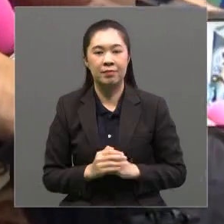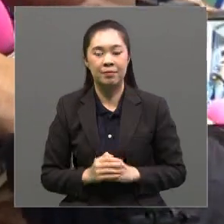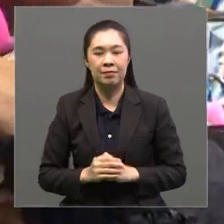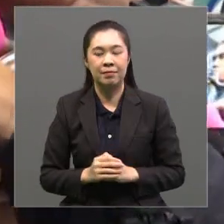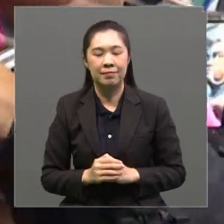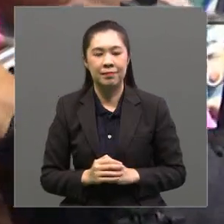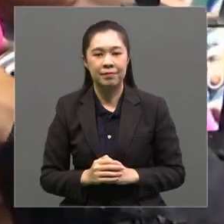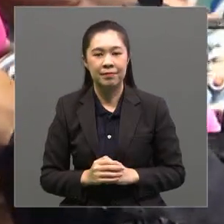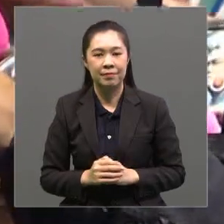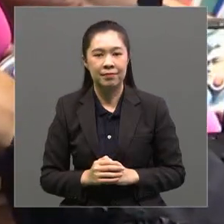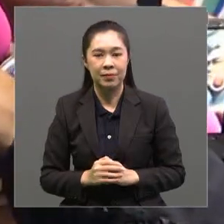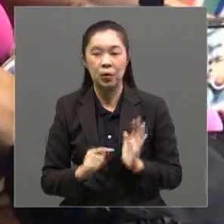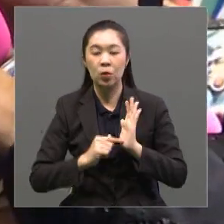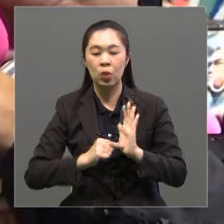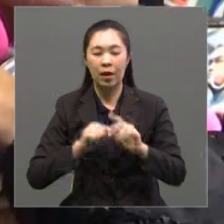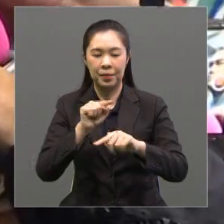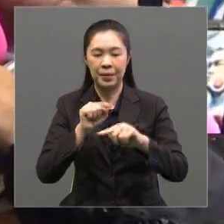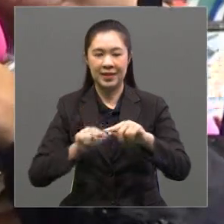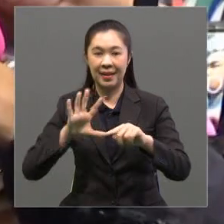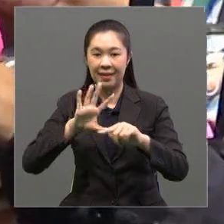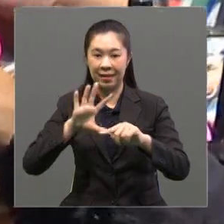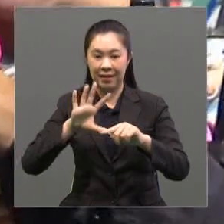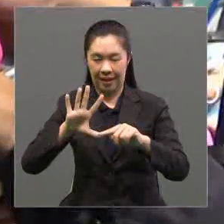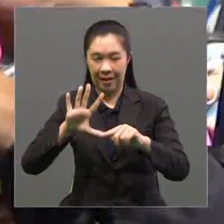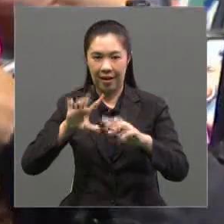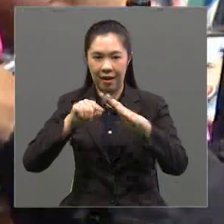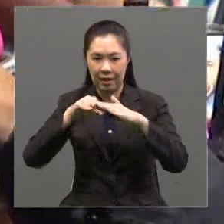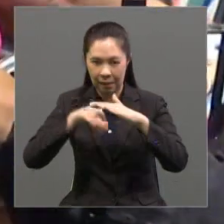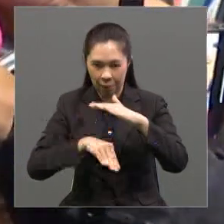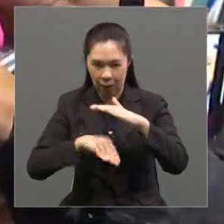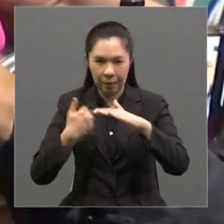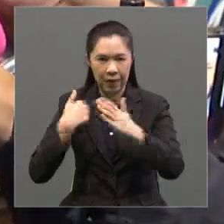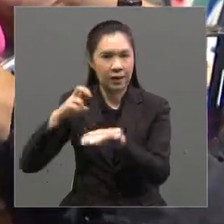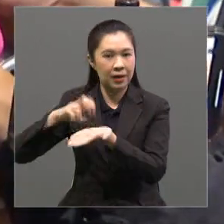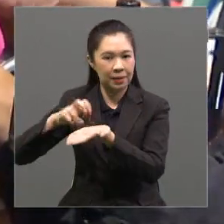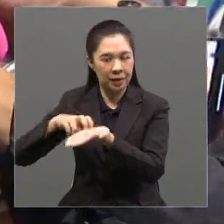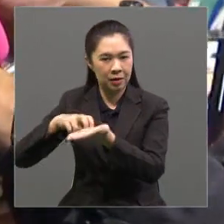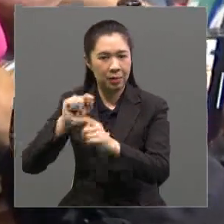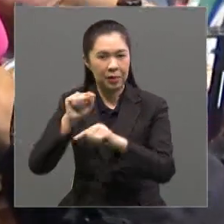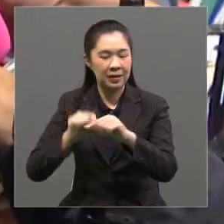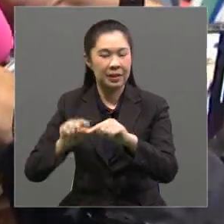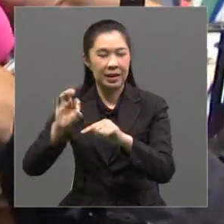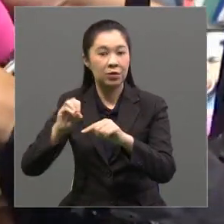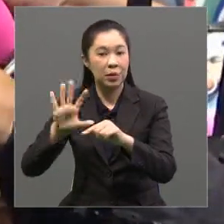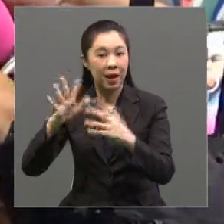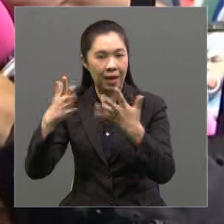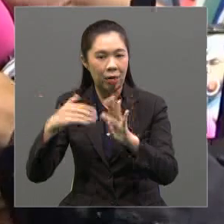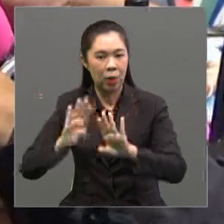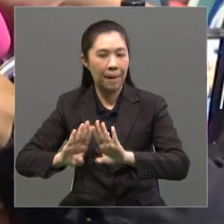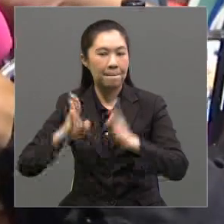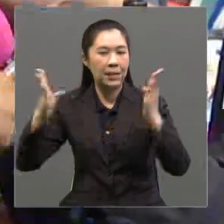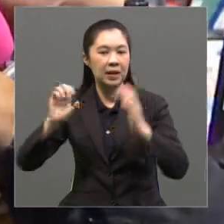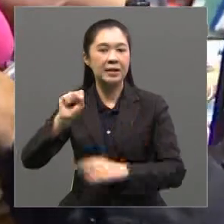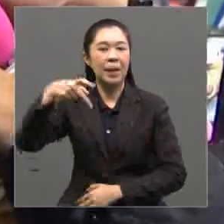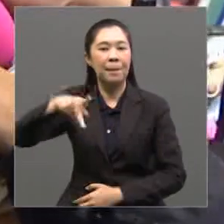ไม่เกินที่ 5% นะครับแล้วก็รับรองไปแล้วมีถึง 95% นี่ก็สามารถเปิดสภาได้